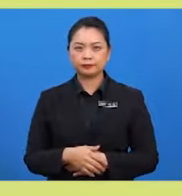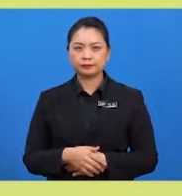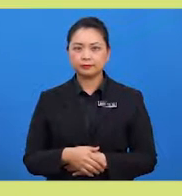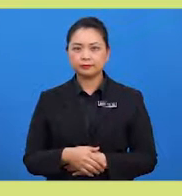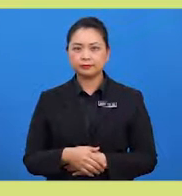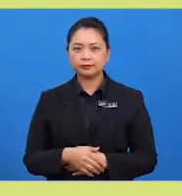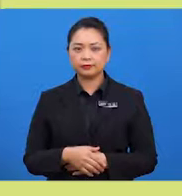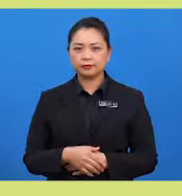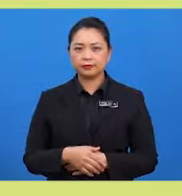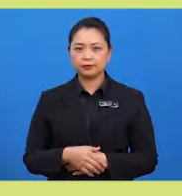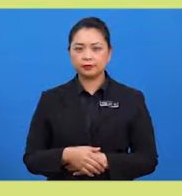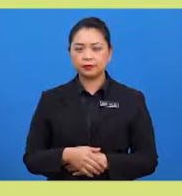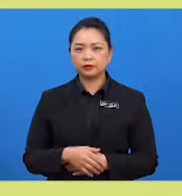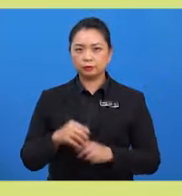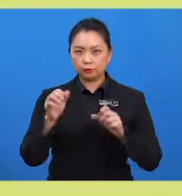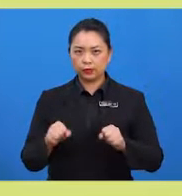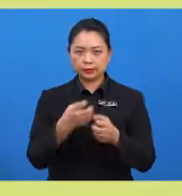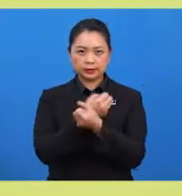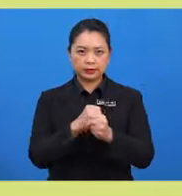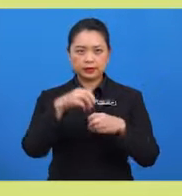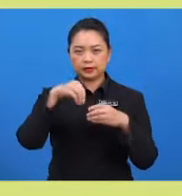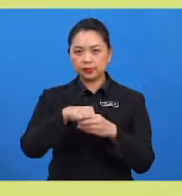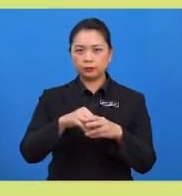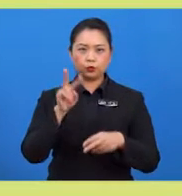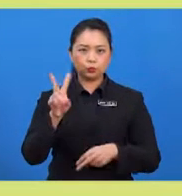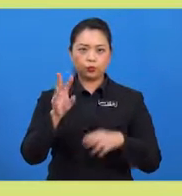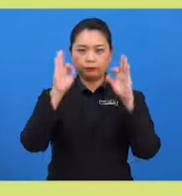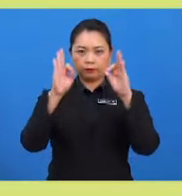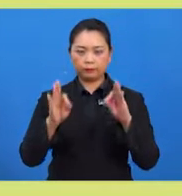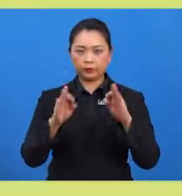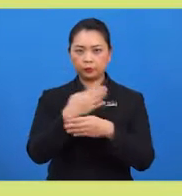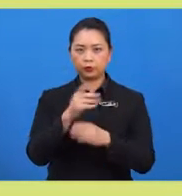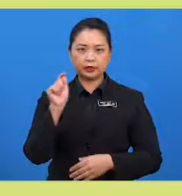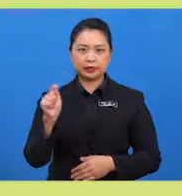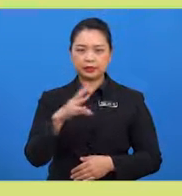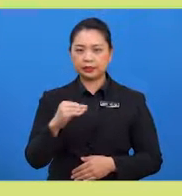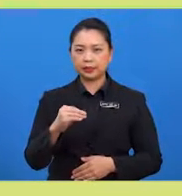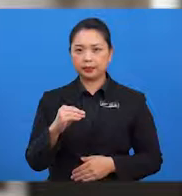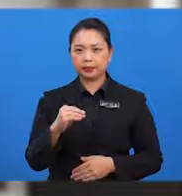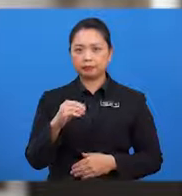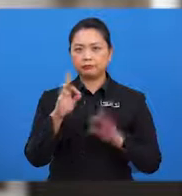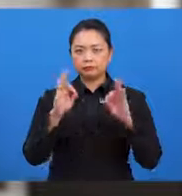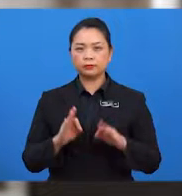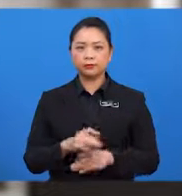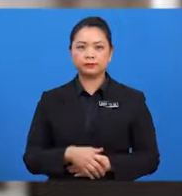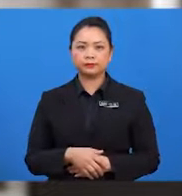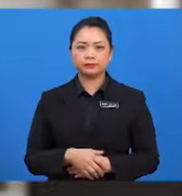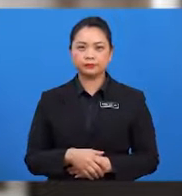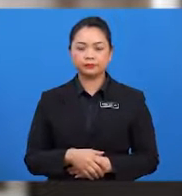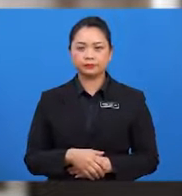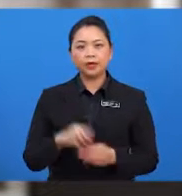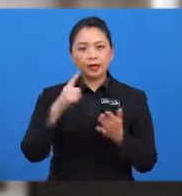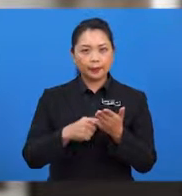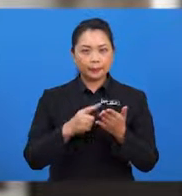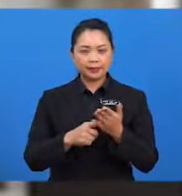Penyata kewangan ini boleh disediakan dalam dua format iaitu bentuk T dan format penyata. Kita lihat dahulu apa